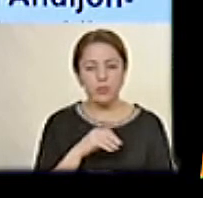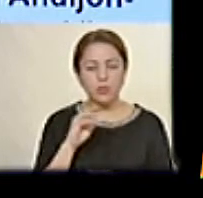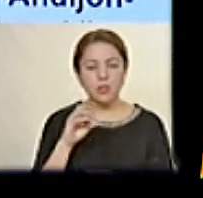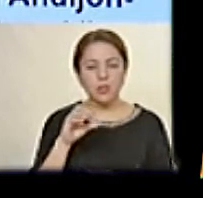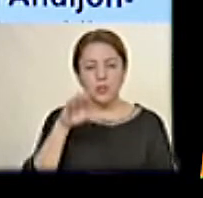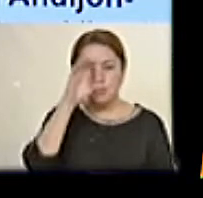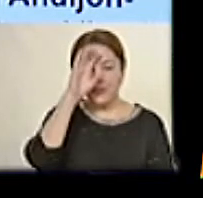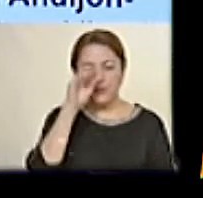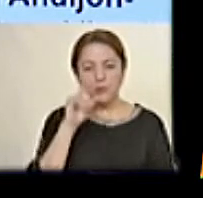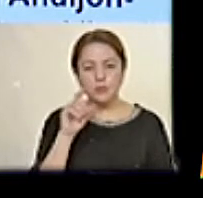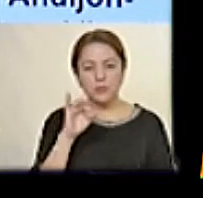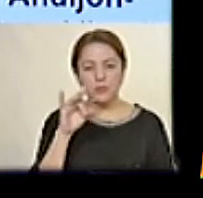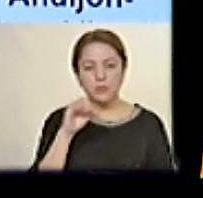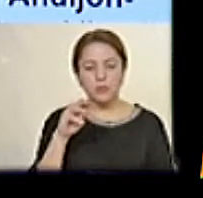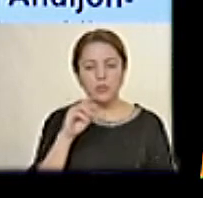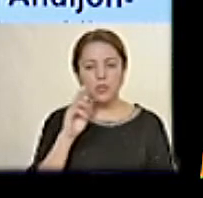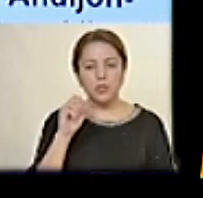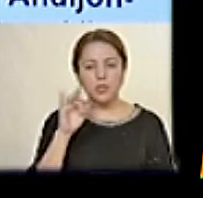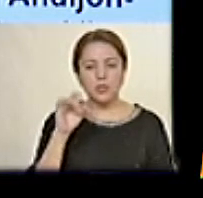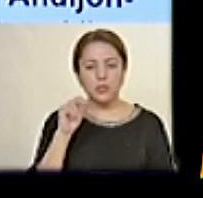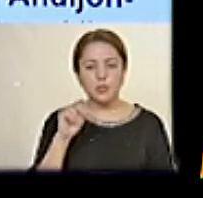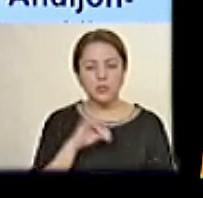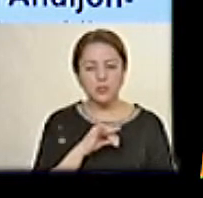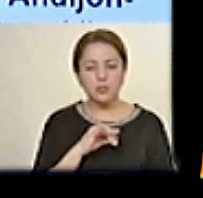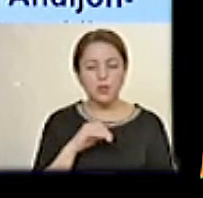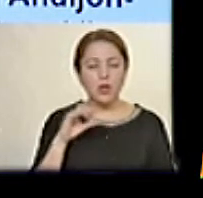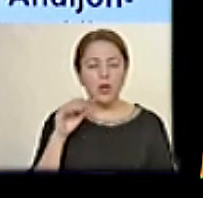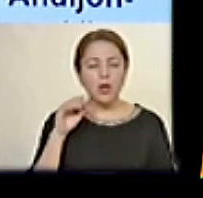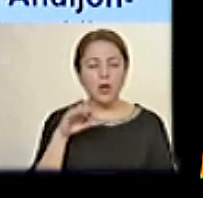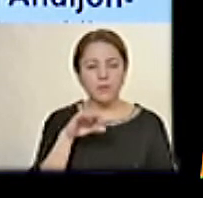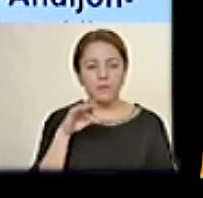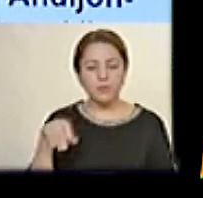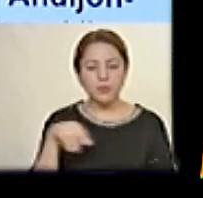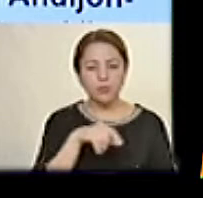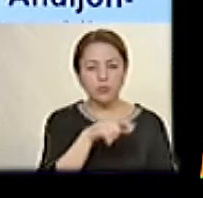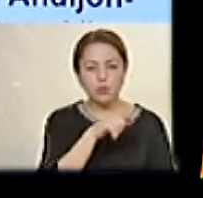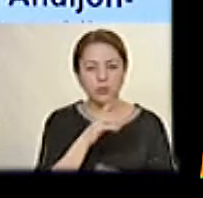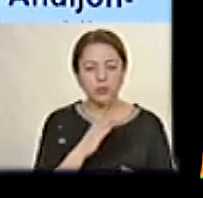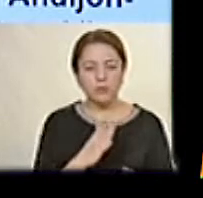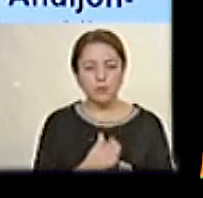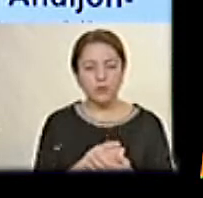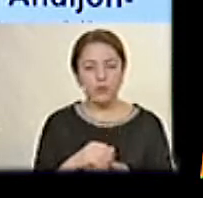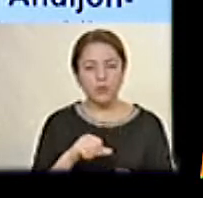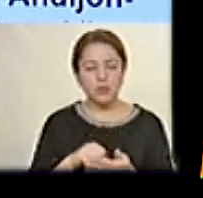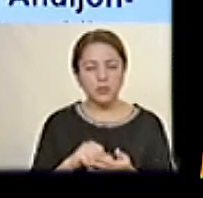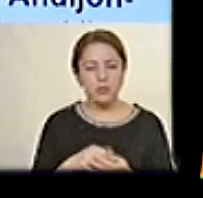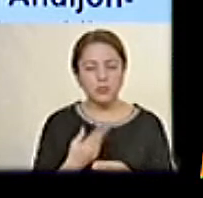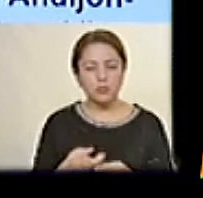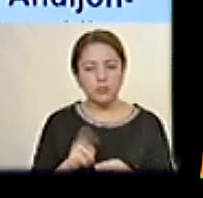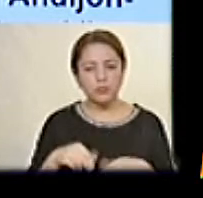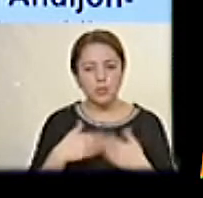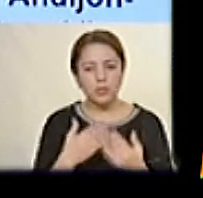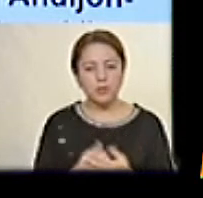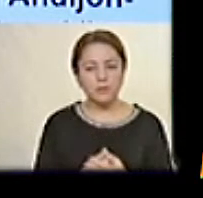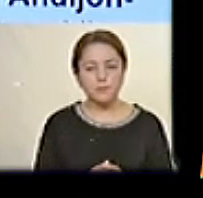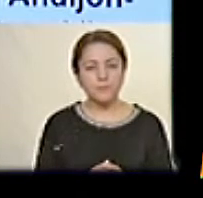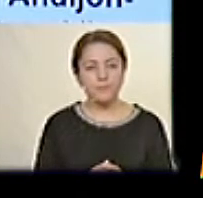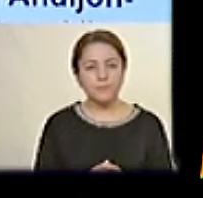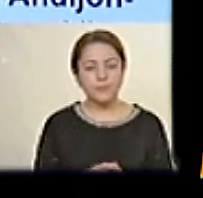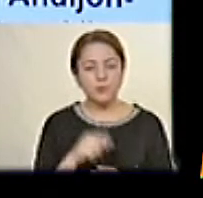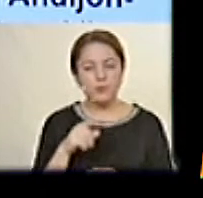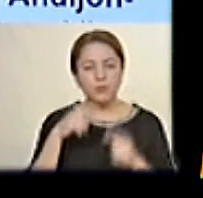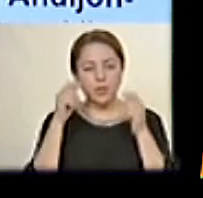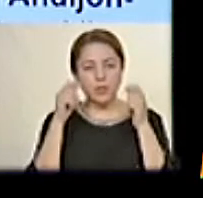Tinch okeaniga chiquvchi, demak, Toshkent, Andijon, O'sh, Ergashdan hamda Qashqar avtomobil yo'lini ham ushbu xarita